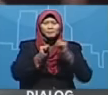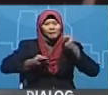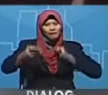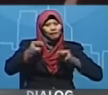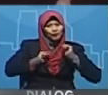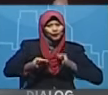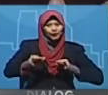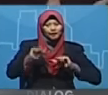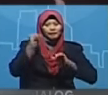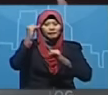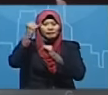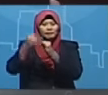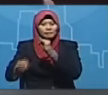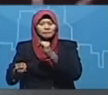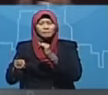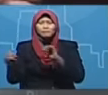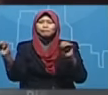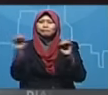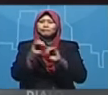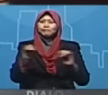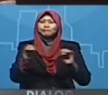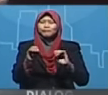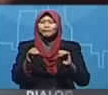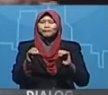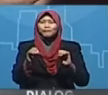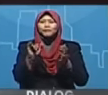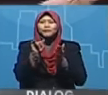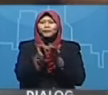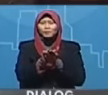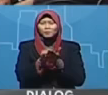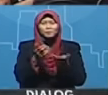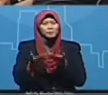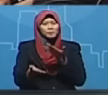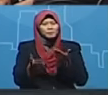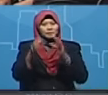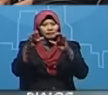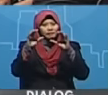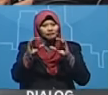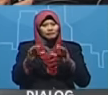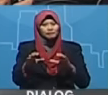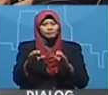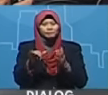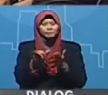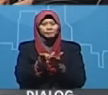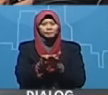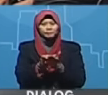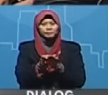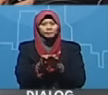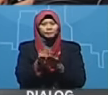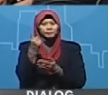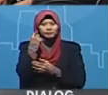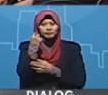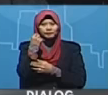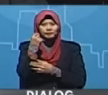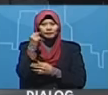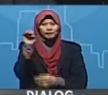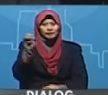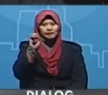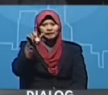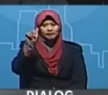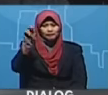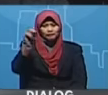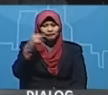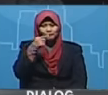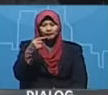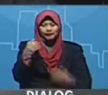akhirnya tidak. Jadi mungkin ini antara modus-modus operandi yang ingin nyatakan oleh Encik Alan tadi. Okey. Saya sebutkan tadi ada 3.